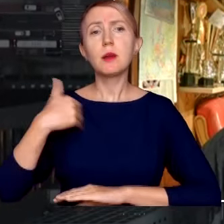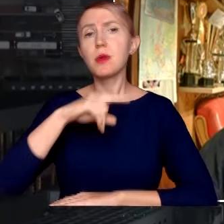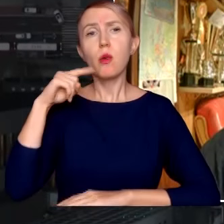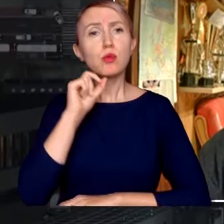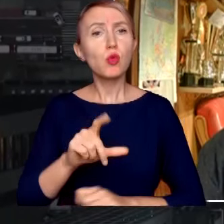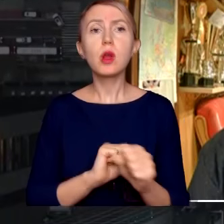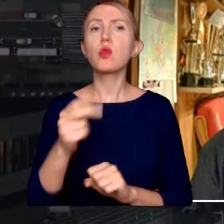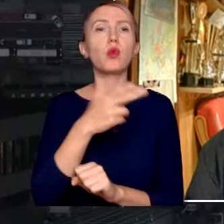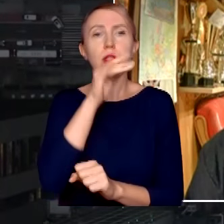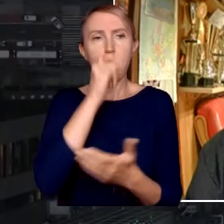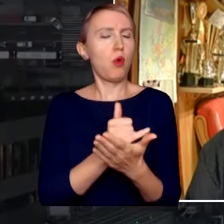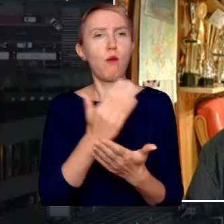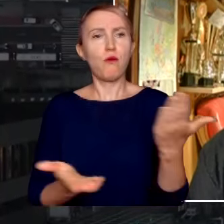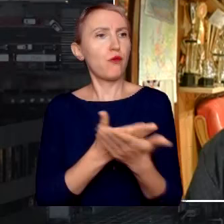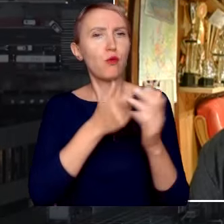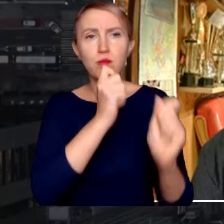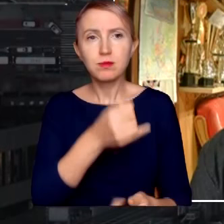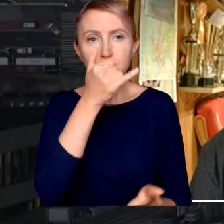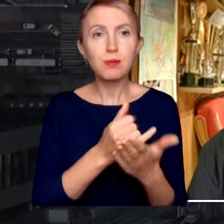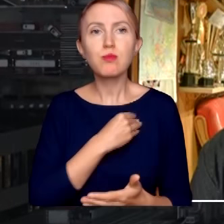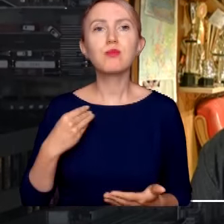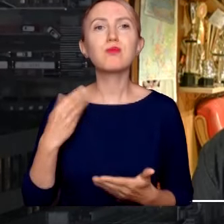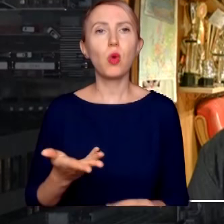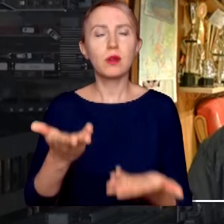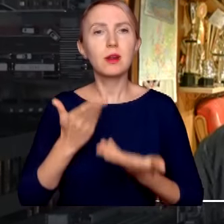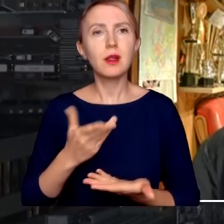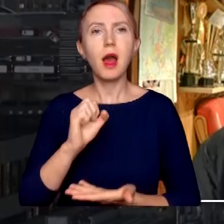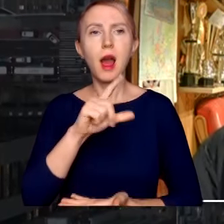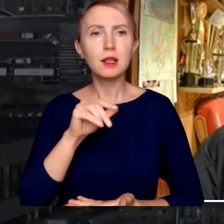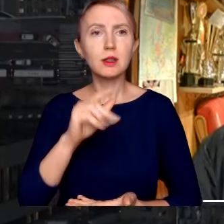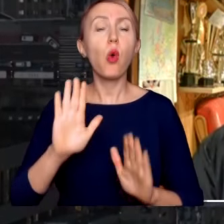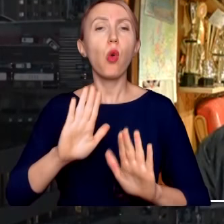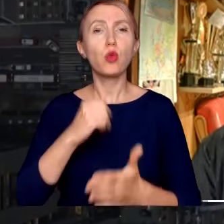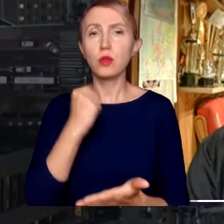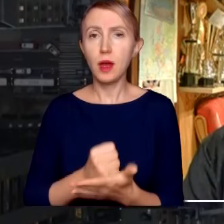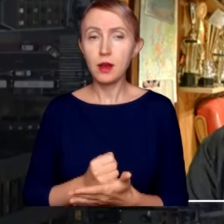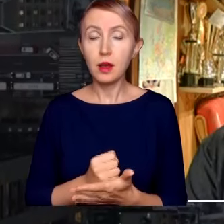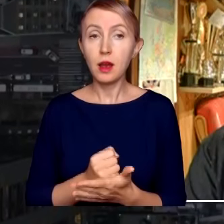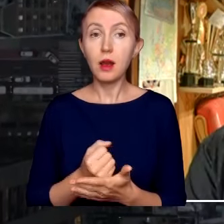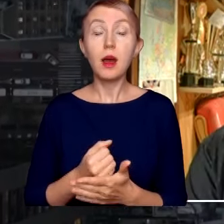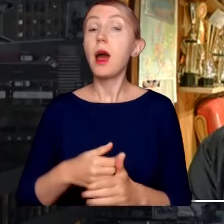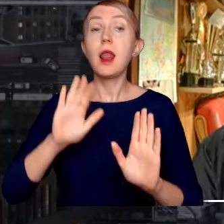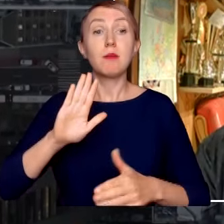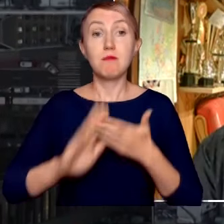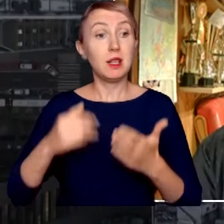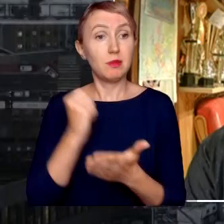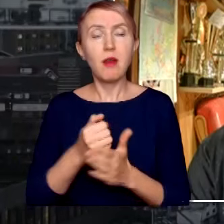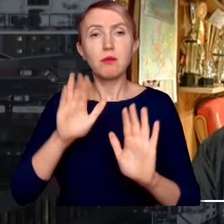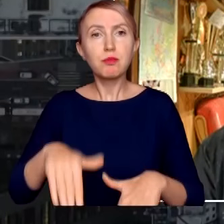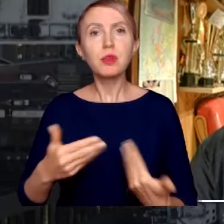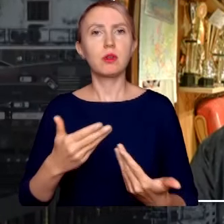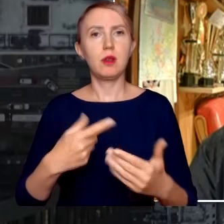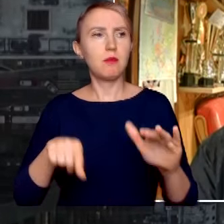one nie będą mogły złożyć wniosku, żeby Polska objęła je ochroną prawną. Ale nielegalnych imigrantów Niemcy swoimi radiowozami dalej